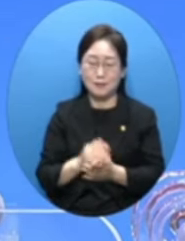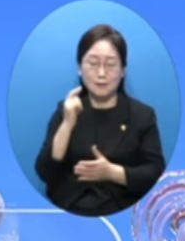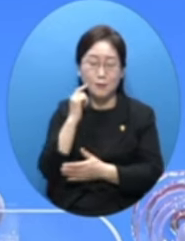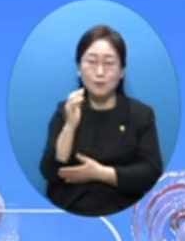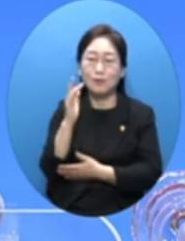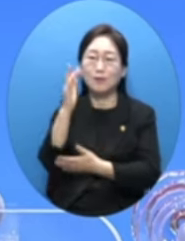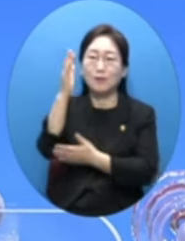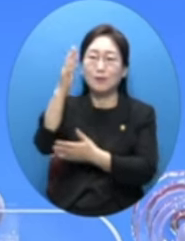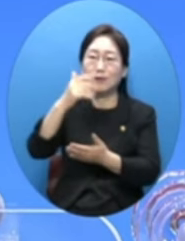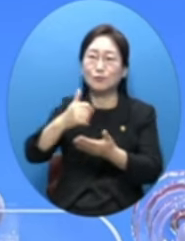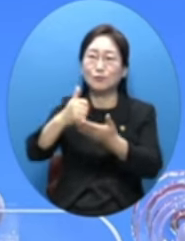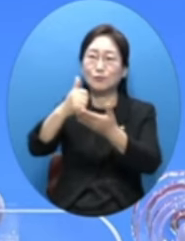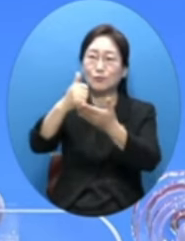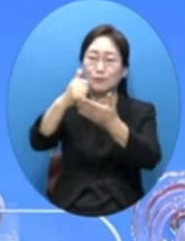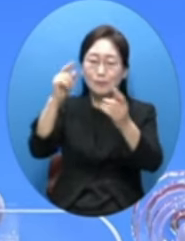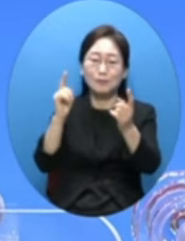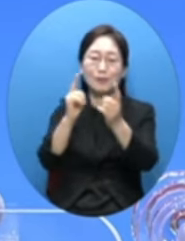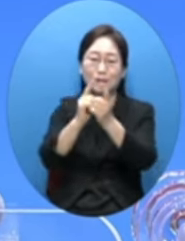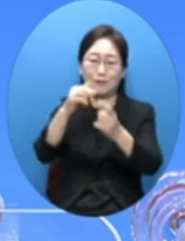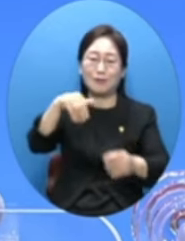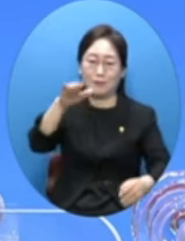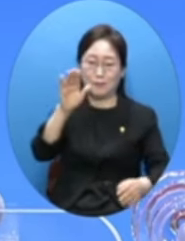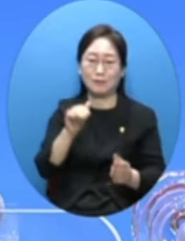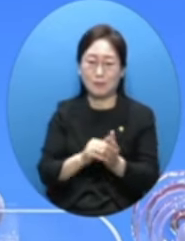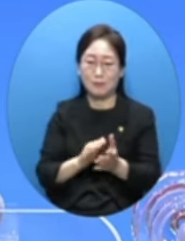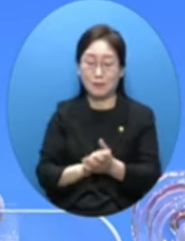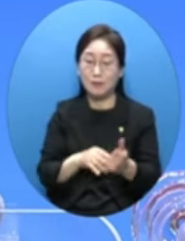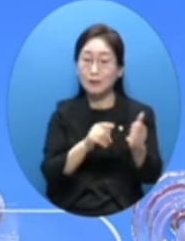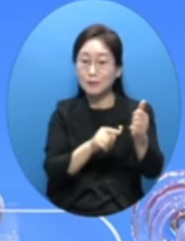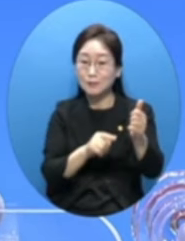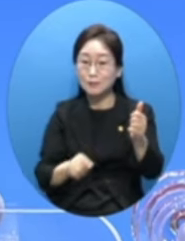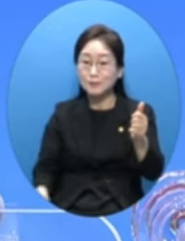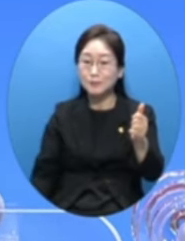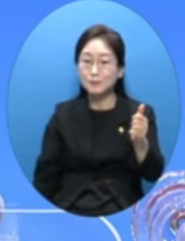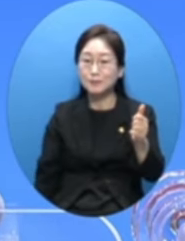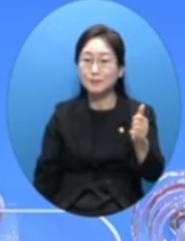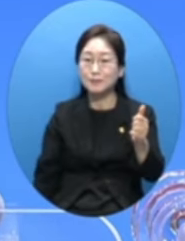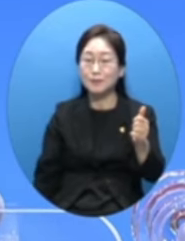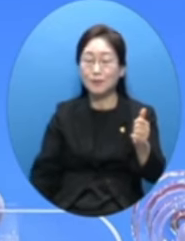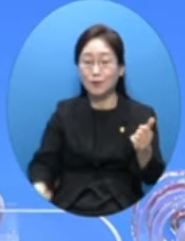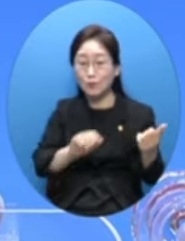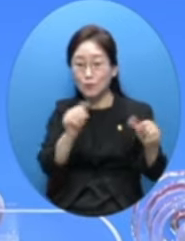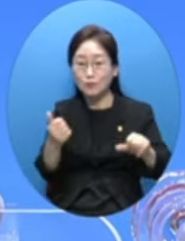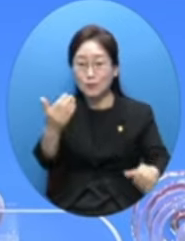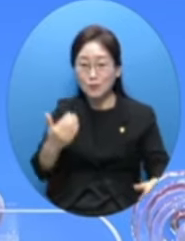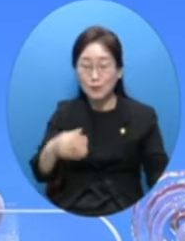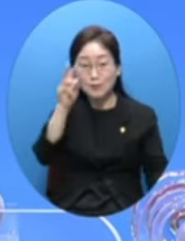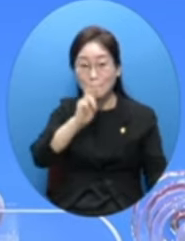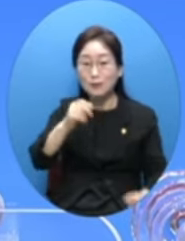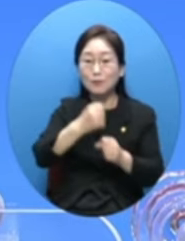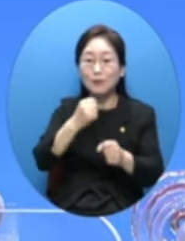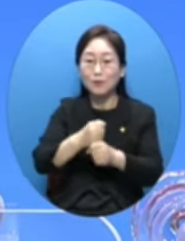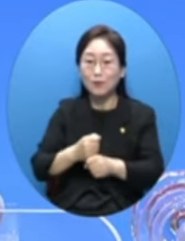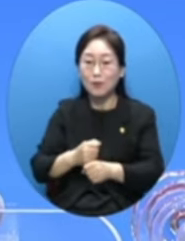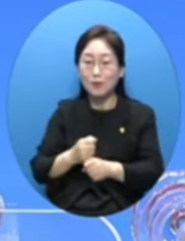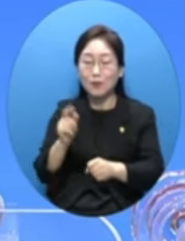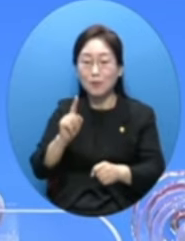영광스럽게 주님의 품에 안겼습니다. 이분이 돌아가시기 전에 지은 찬송가가 찬송가